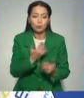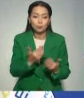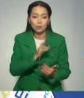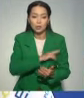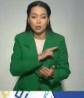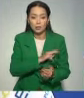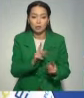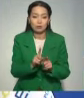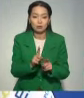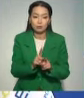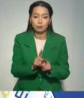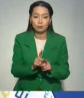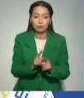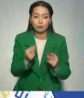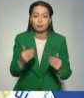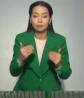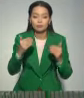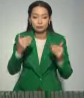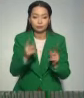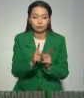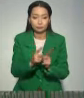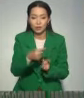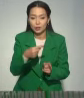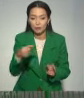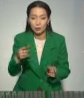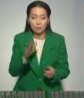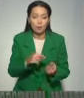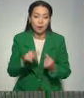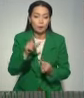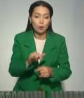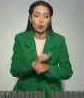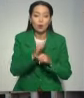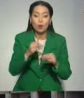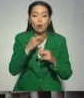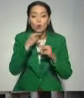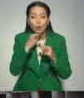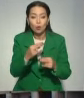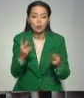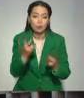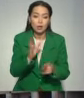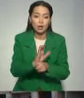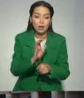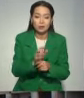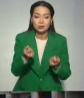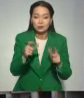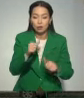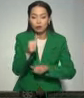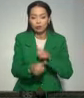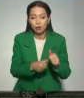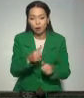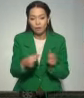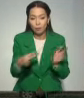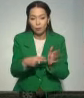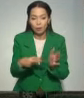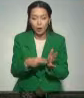поднимется не за себестоимость она поднимется за дефицита бизнес предлагает уделить особое внимание импортозамещению стройматериалов и